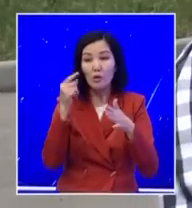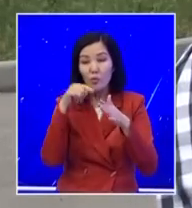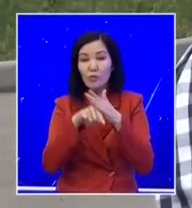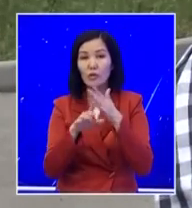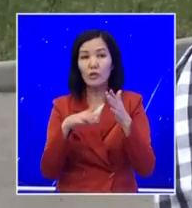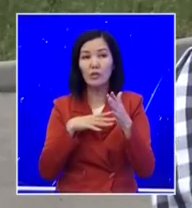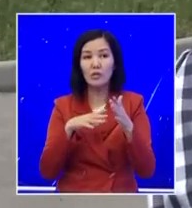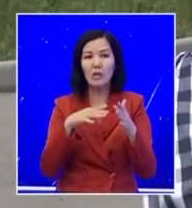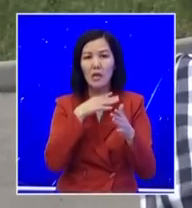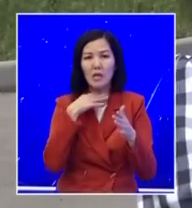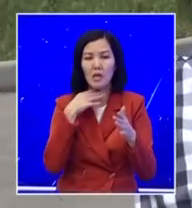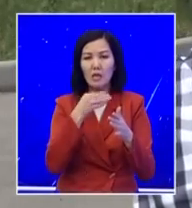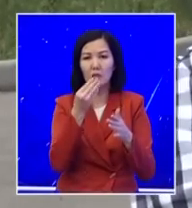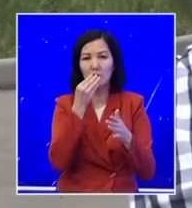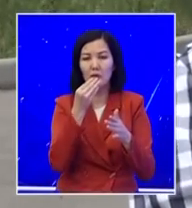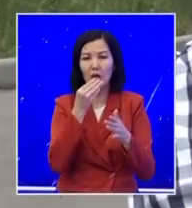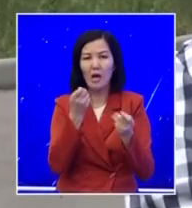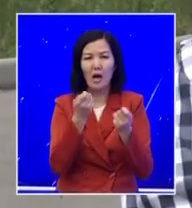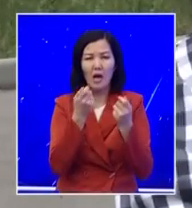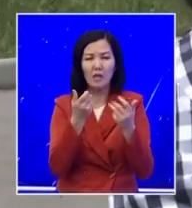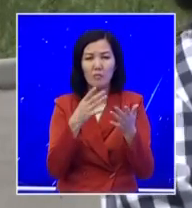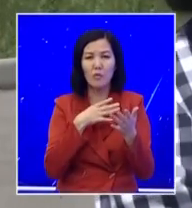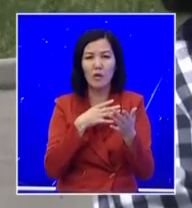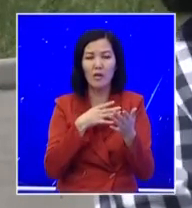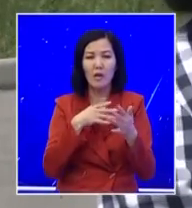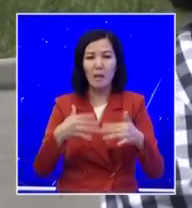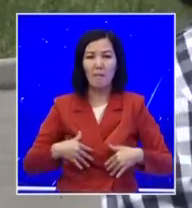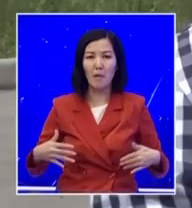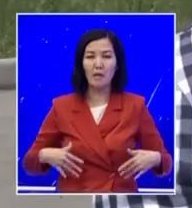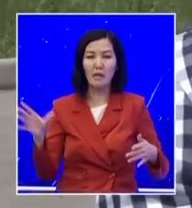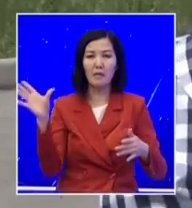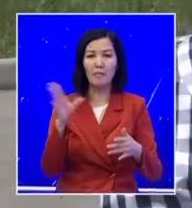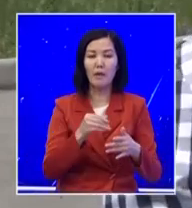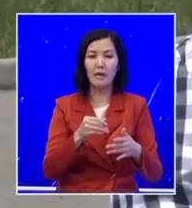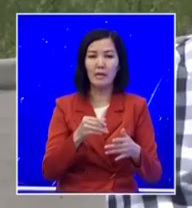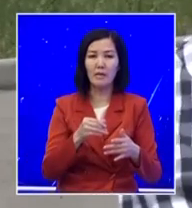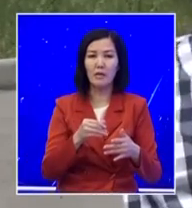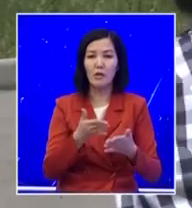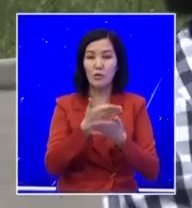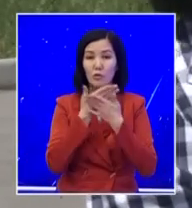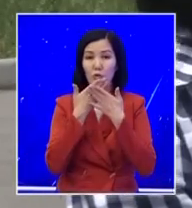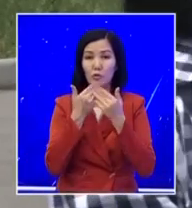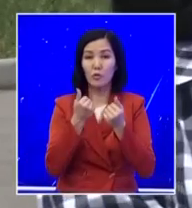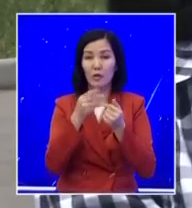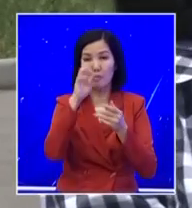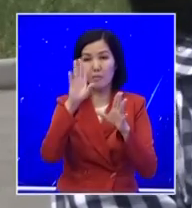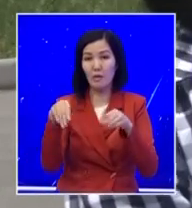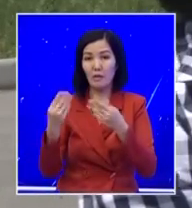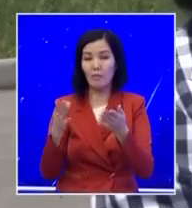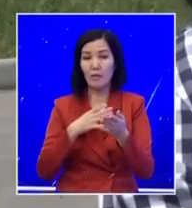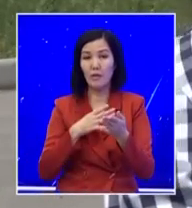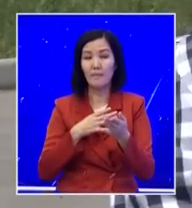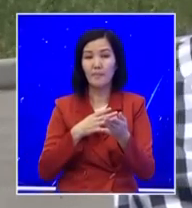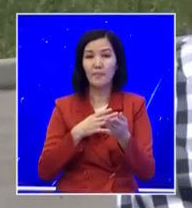ол кезде ет пісіріп жейтін адамдар өте аз болған, себебі малдарының барлығын барын жеді, қалған үкіметке өткізді деген сияқты.